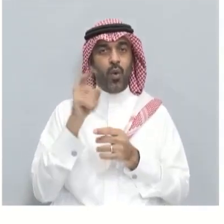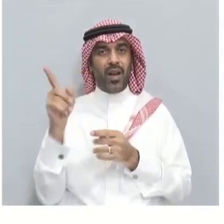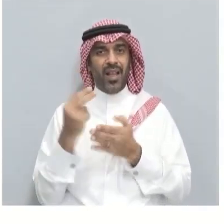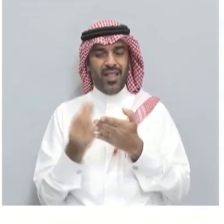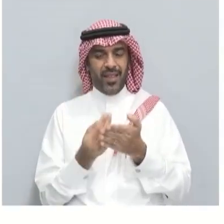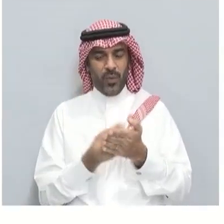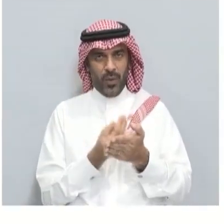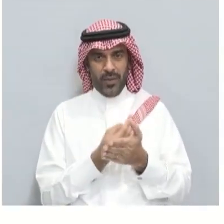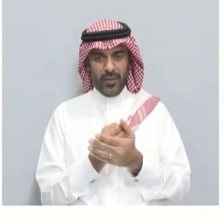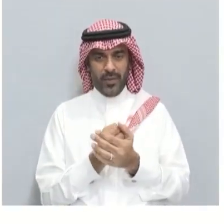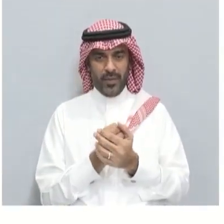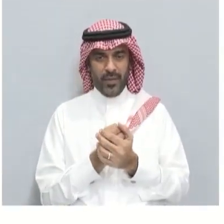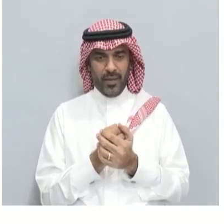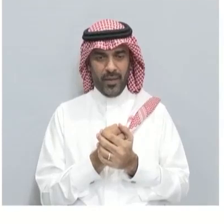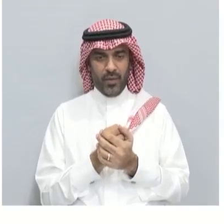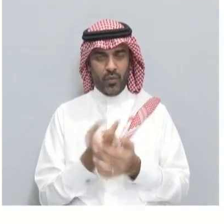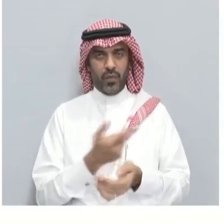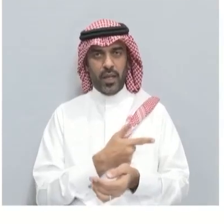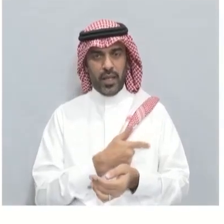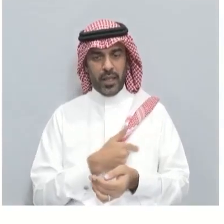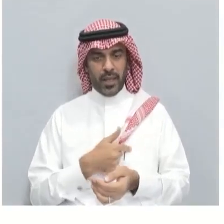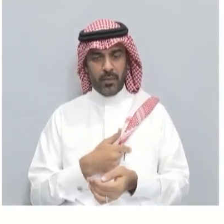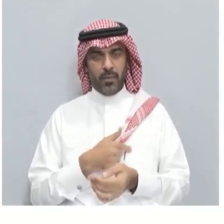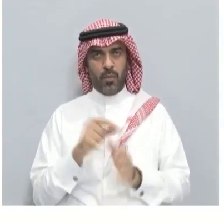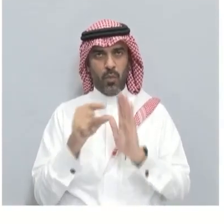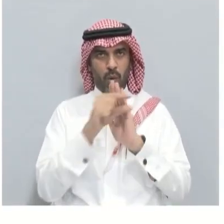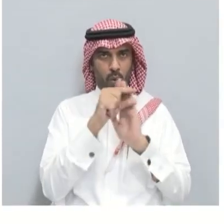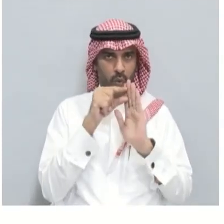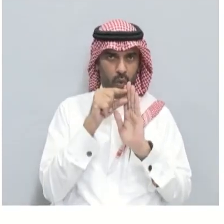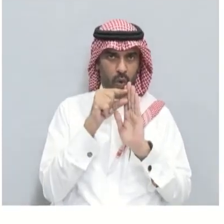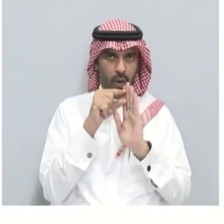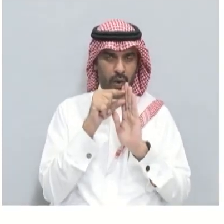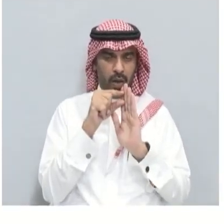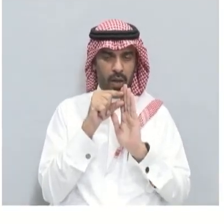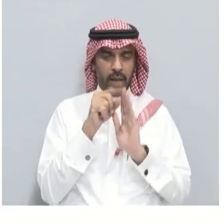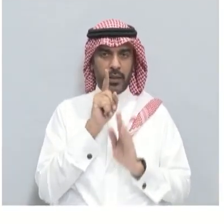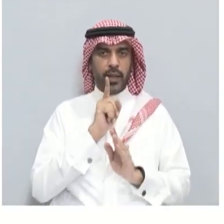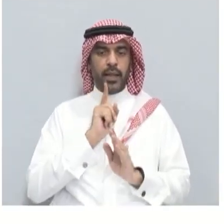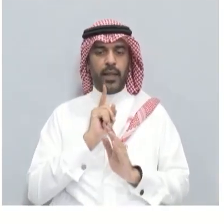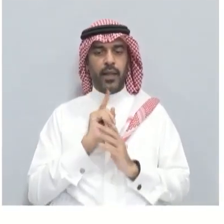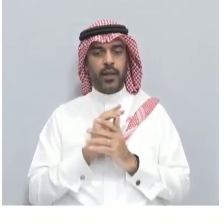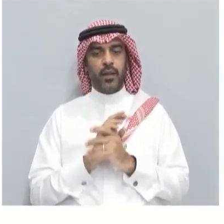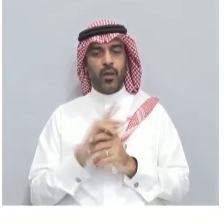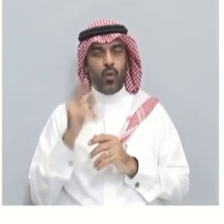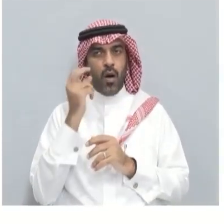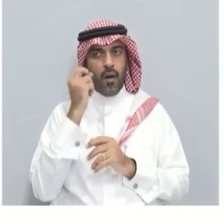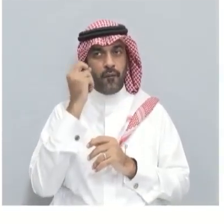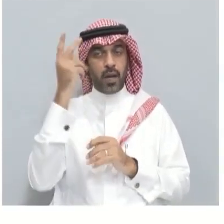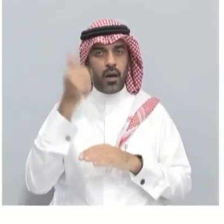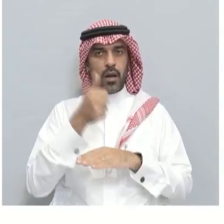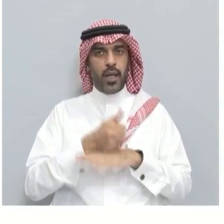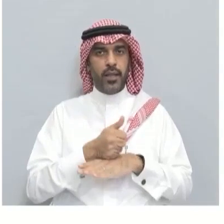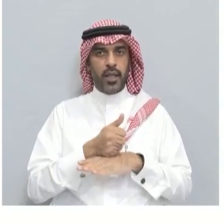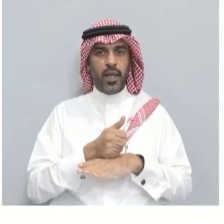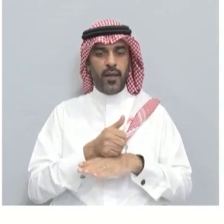الملاحظات وهذه الورقه مهمه في مراجعه الفصول جدا مهمه لانها تعطينا ابرز الافكار ومن